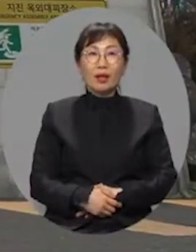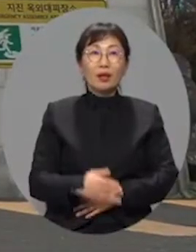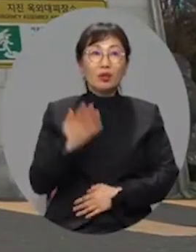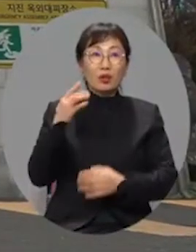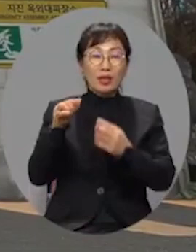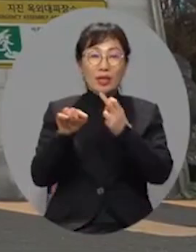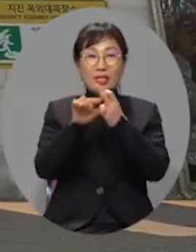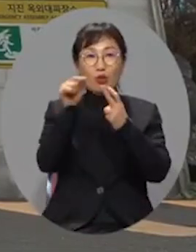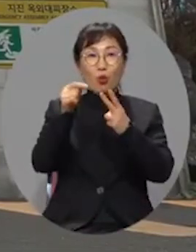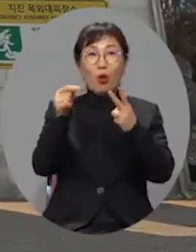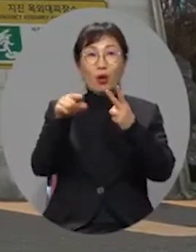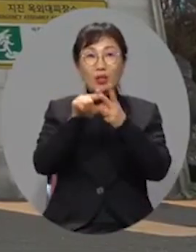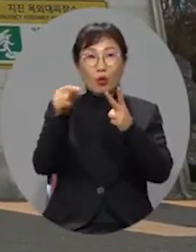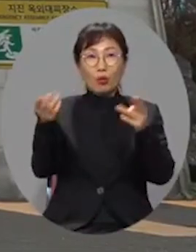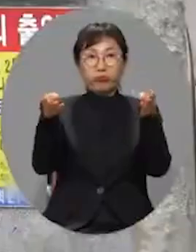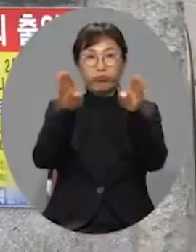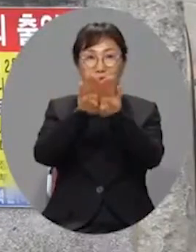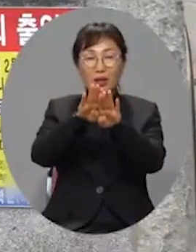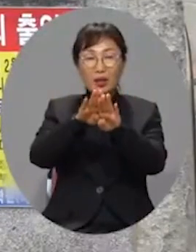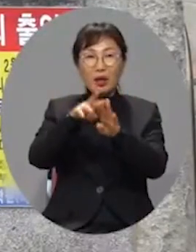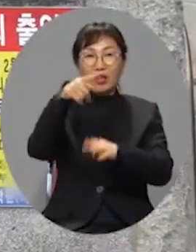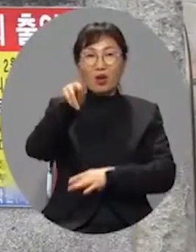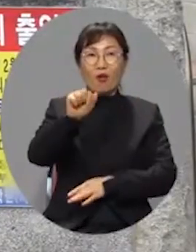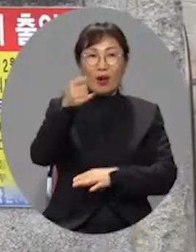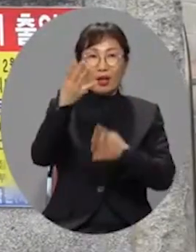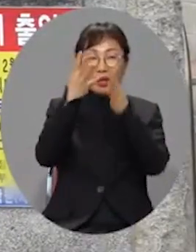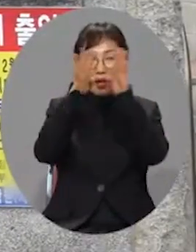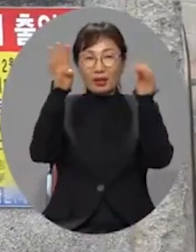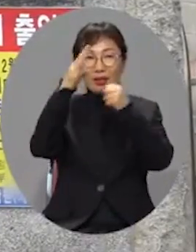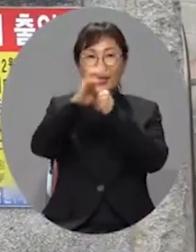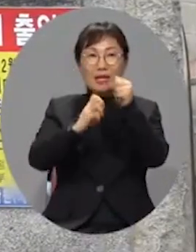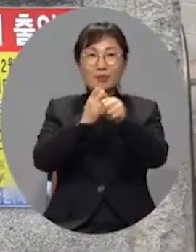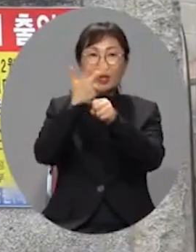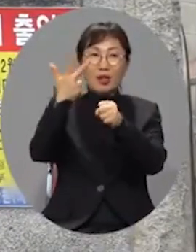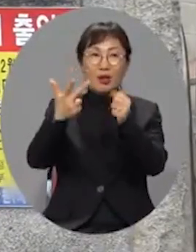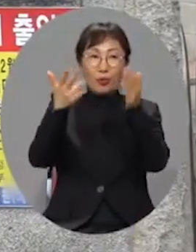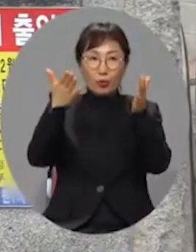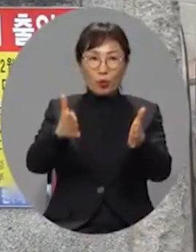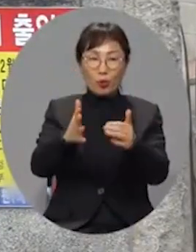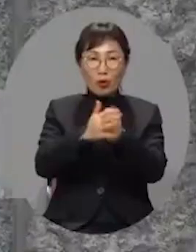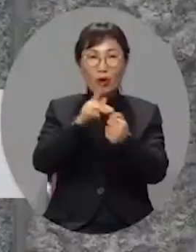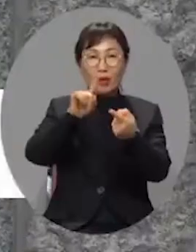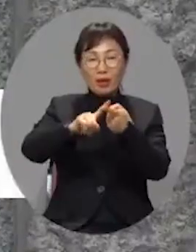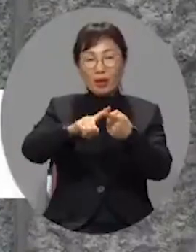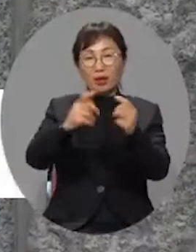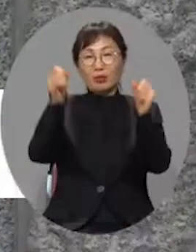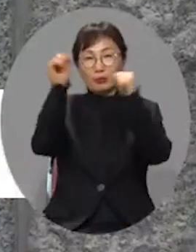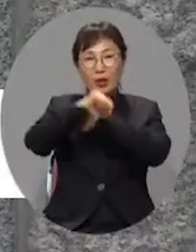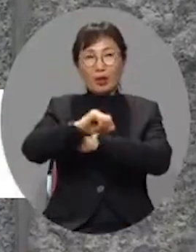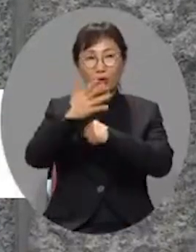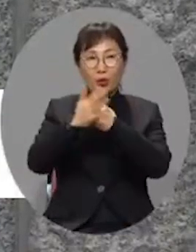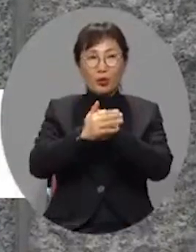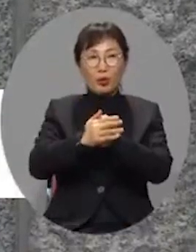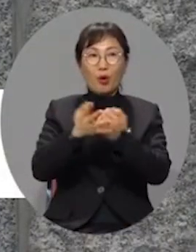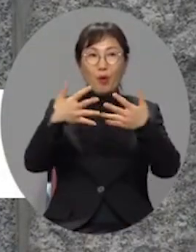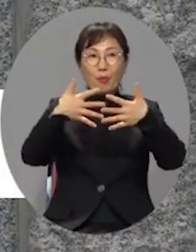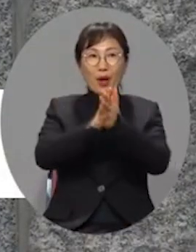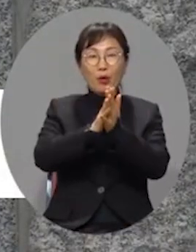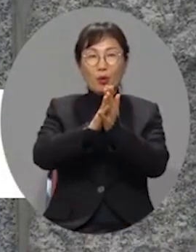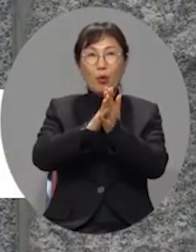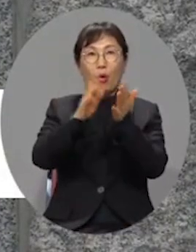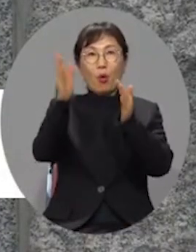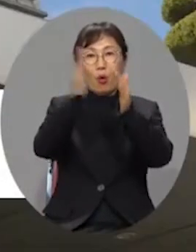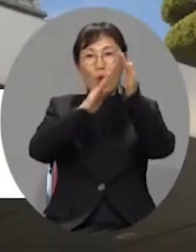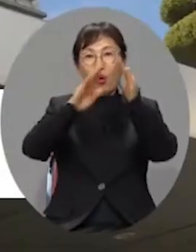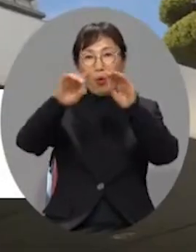지난달 문을 닫은 서해대 정문. 47년간 자리를 지켰던 대학 명패는 철거되고 폐교 공고문만 덩그렇게